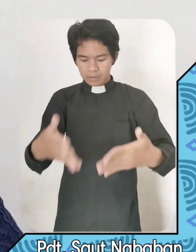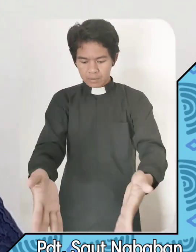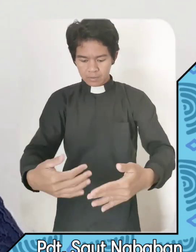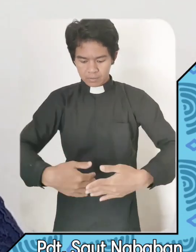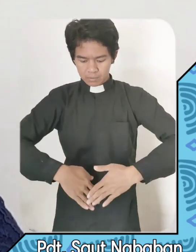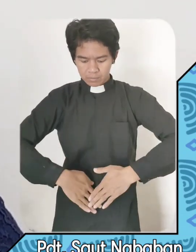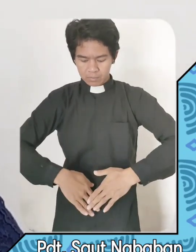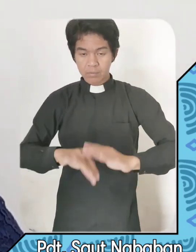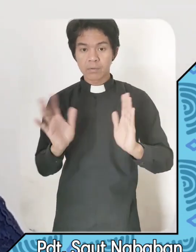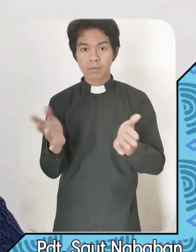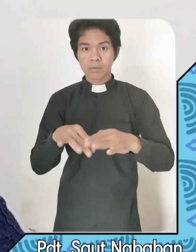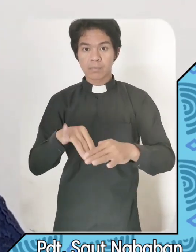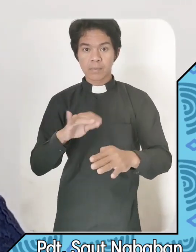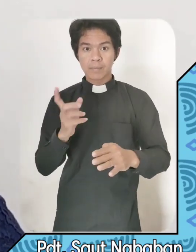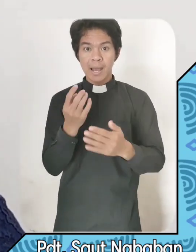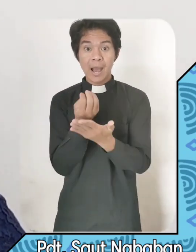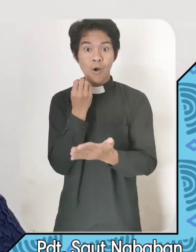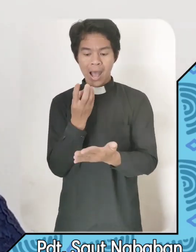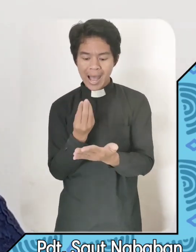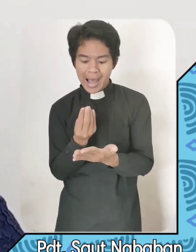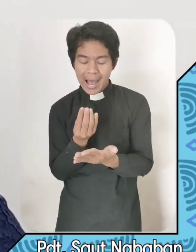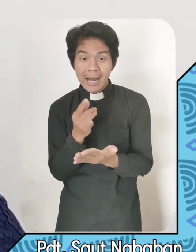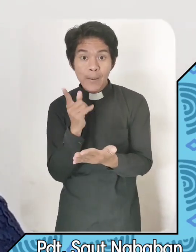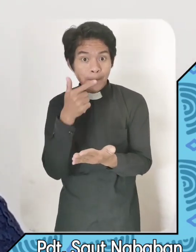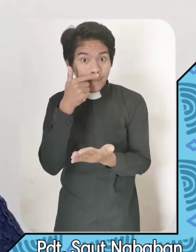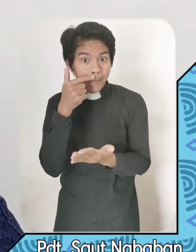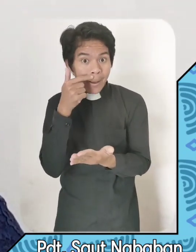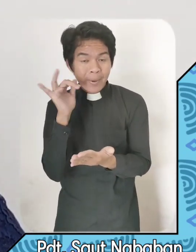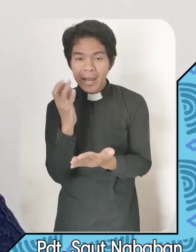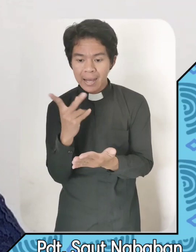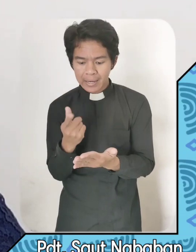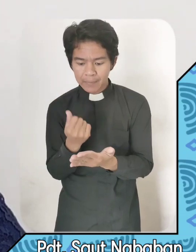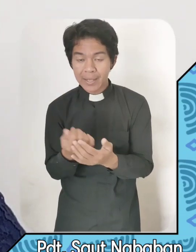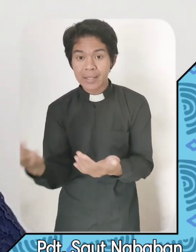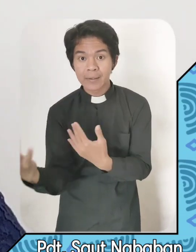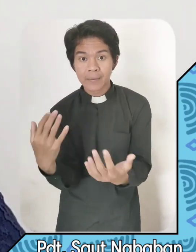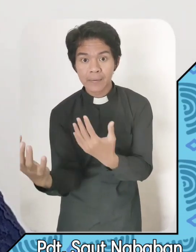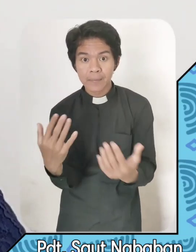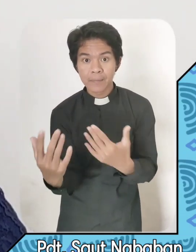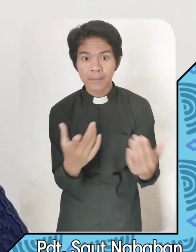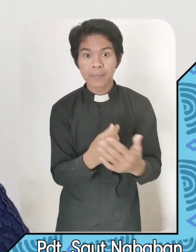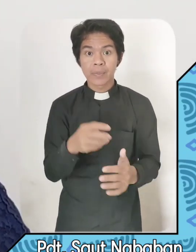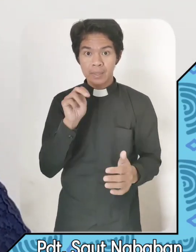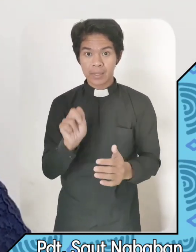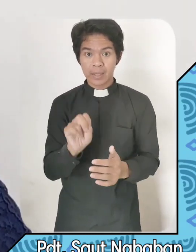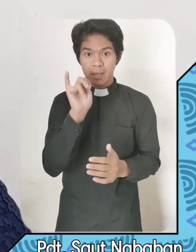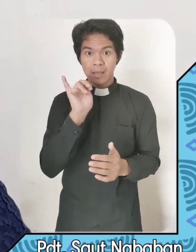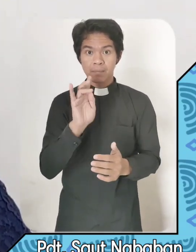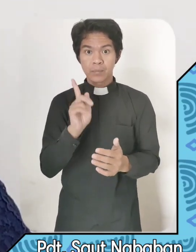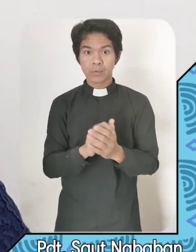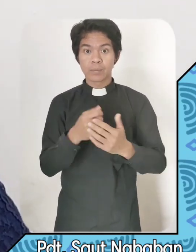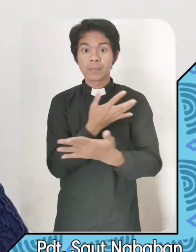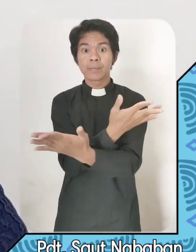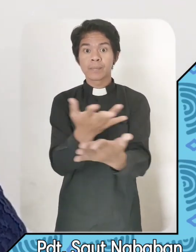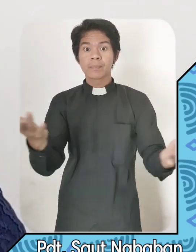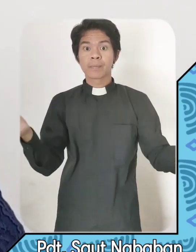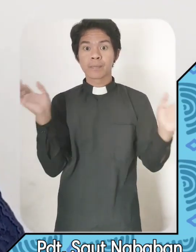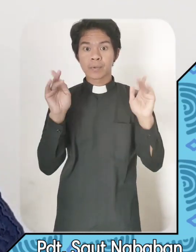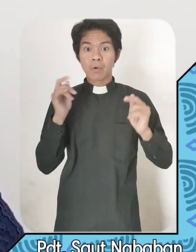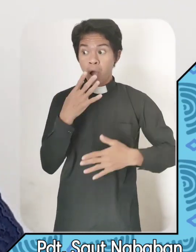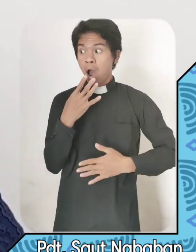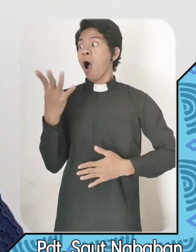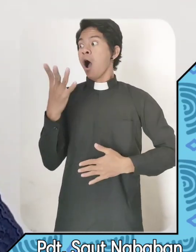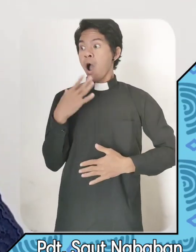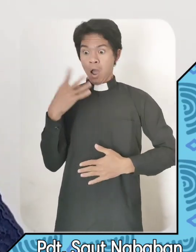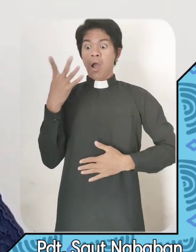ke kubur Yesus dengan membawa rempah-rempah yang telah mereka persiapkan. Namun, mereka